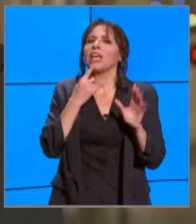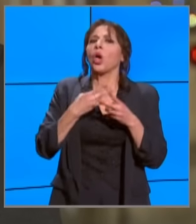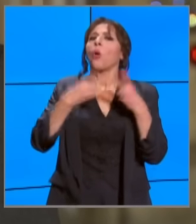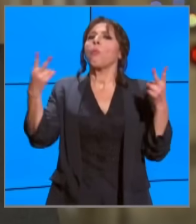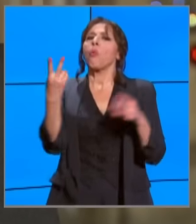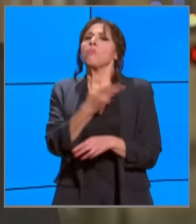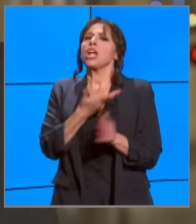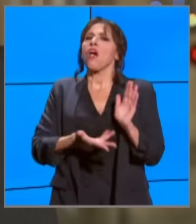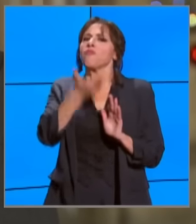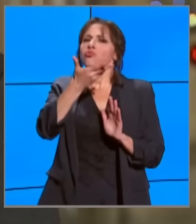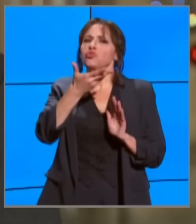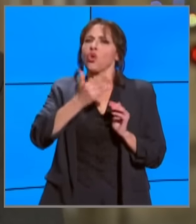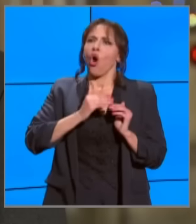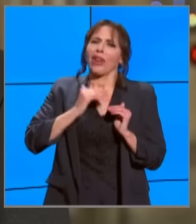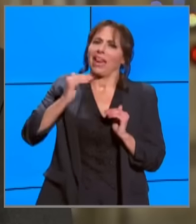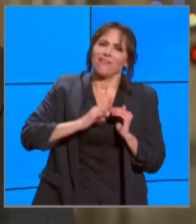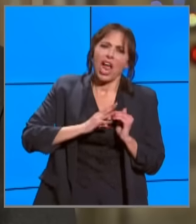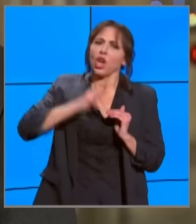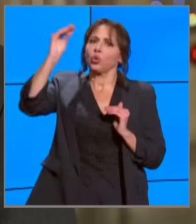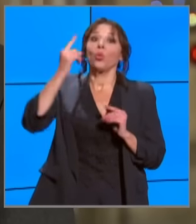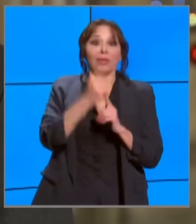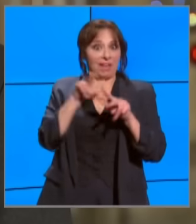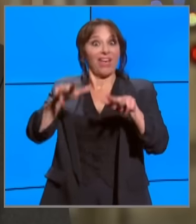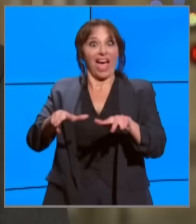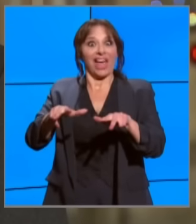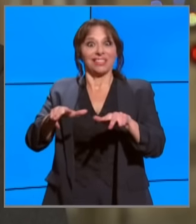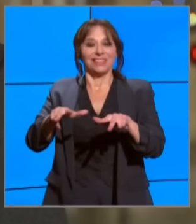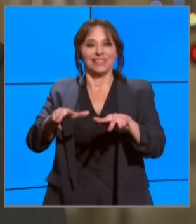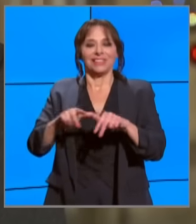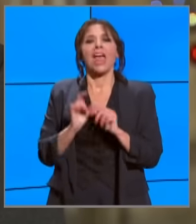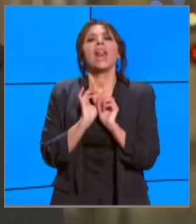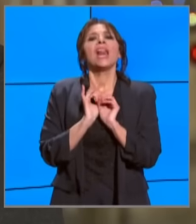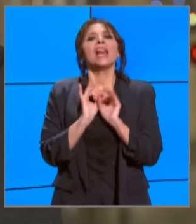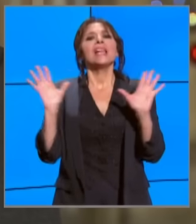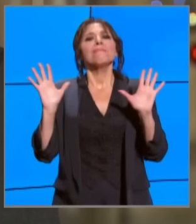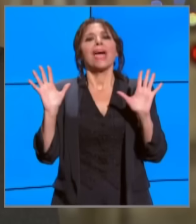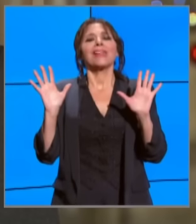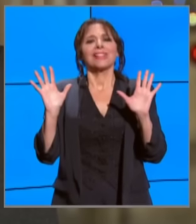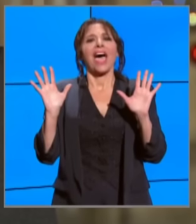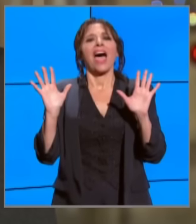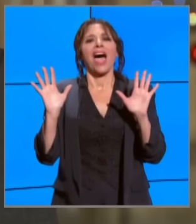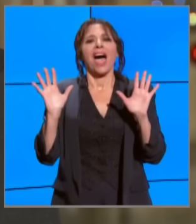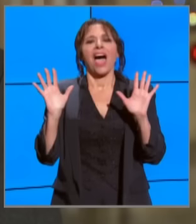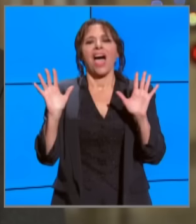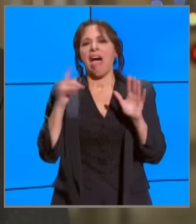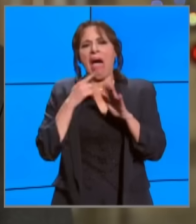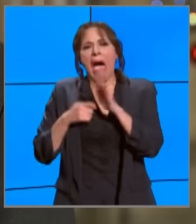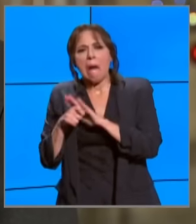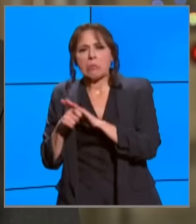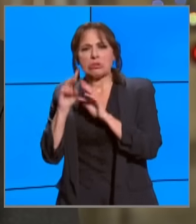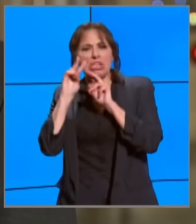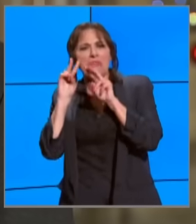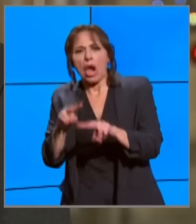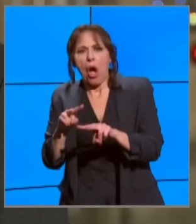a tutti i livelli sono chiamate a garantire Libertà indipendente da abusivi controlli